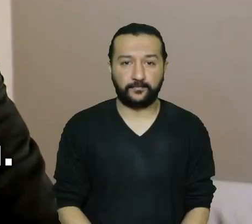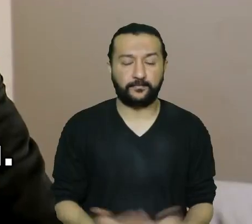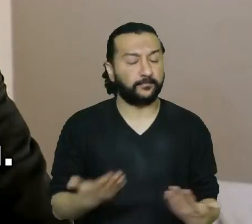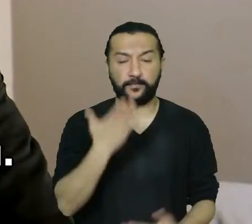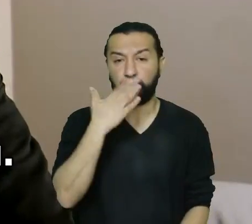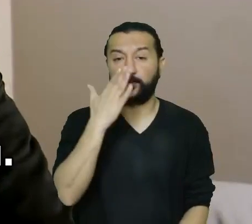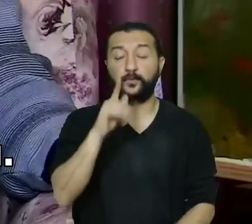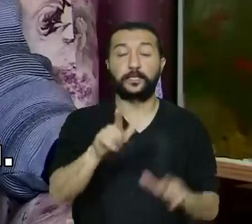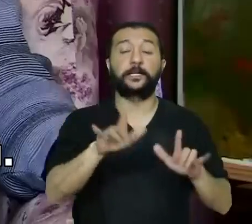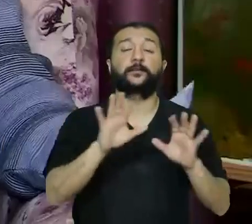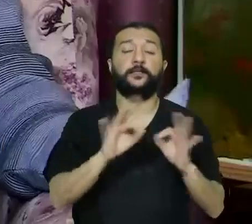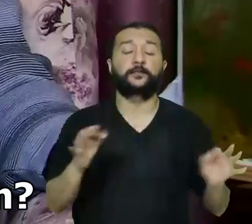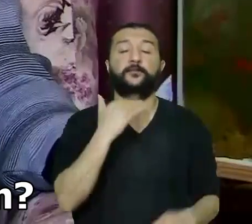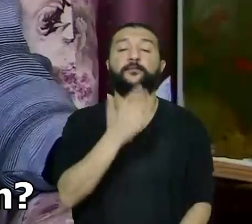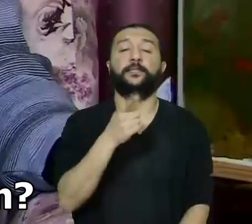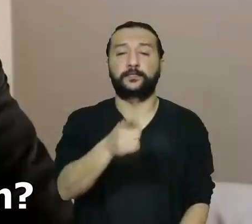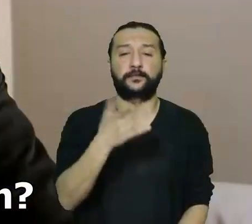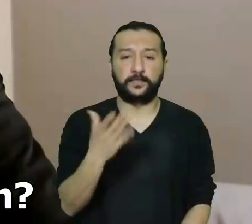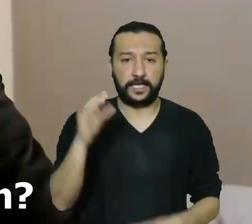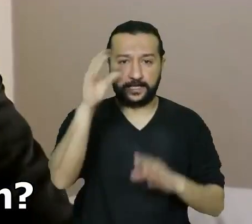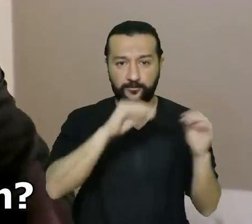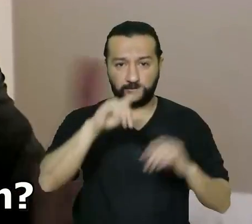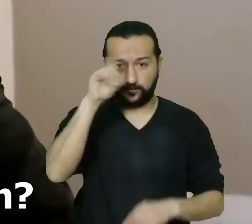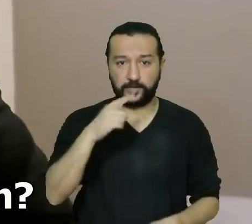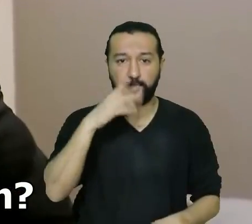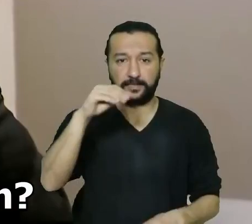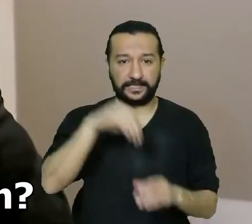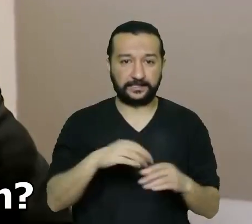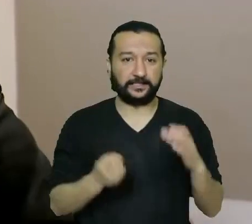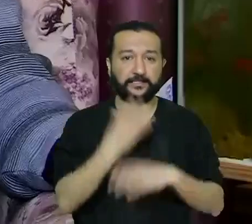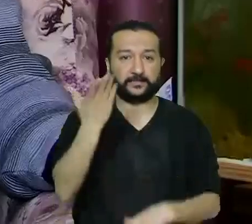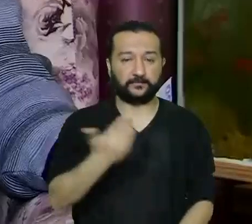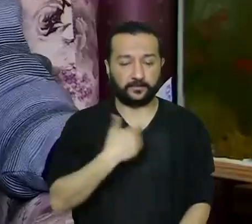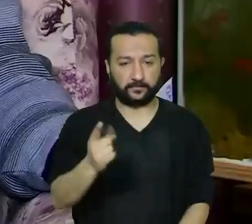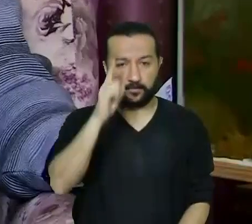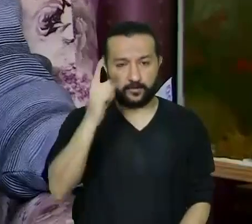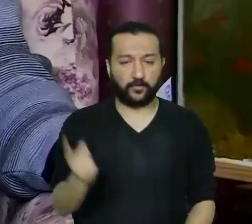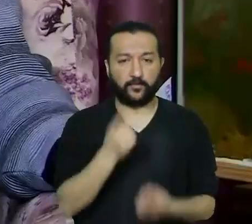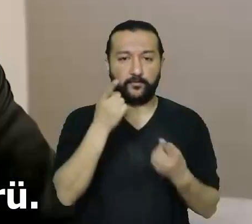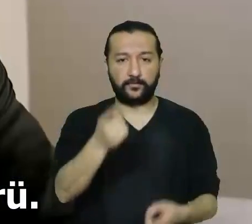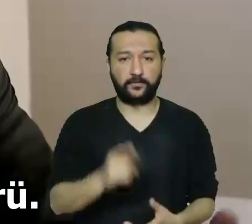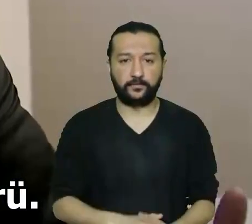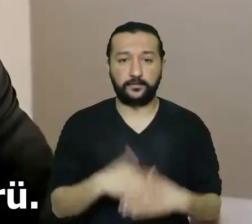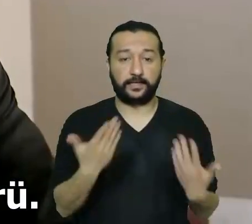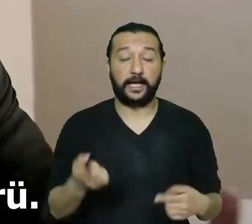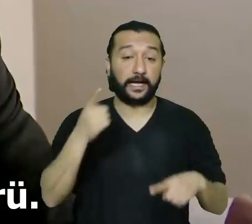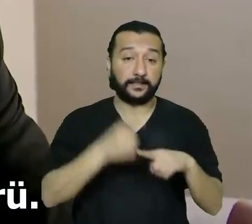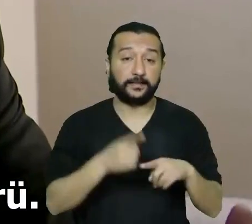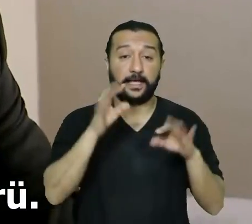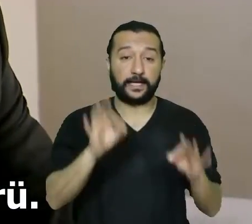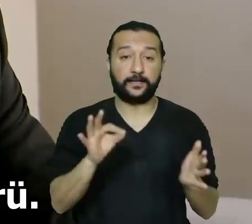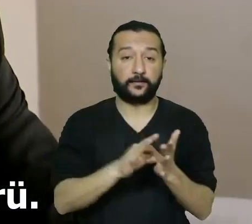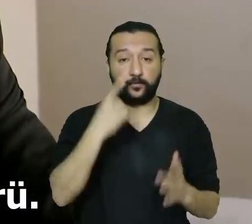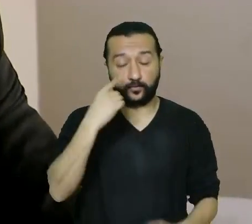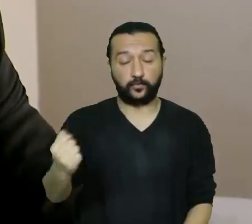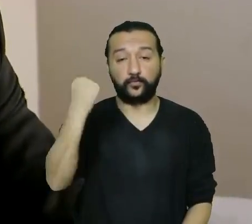Yok yok. Gerek yok Şükrü. Gerek yok. Daha söz müyüm ben ya? Pastanın içinden çıkacağım. Allah Allah. Ayrıca her an